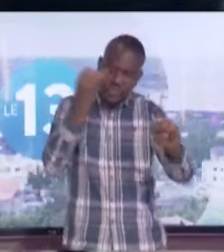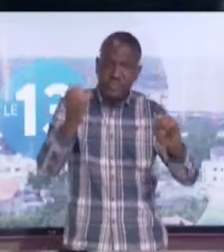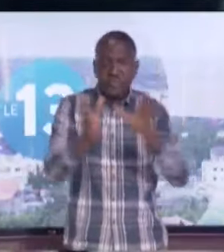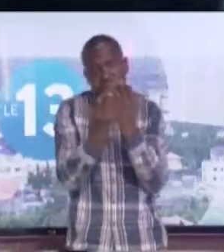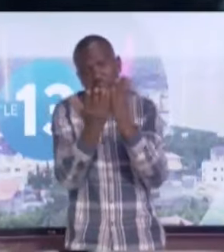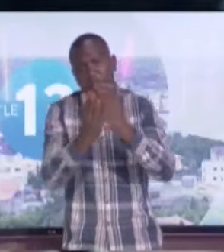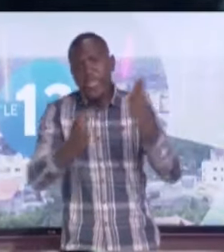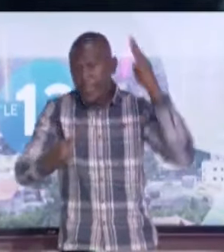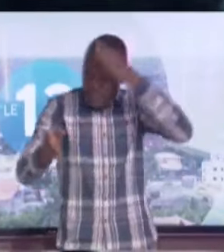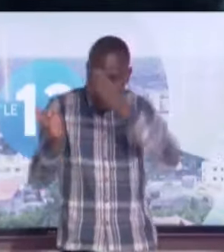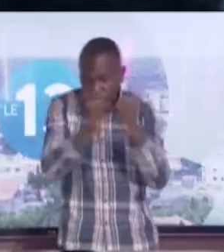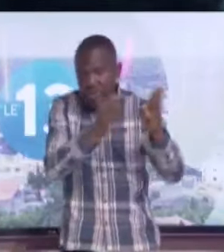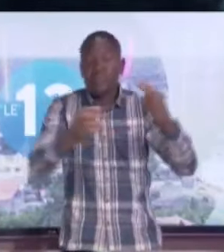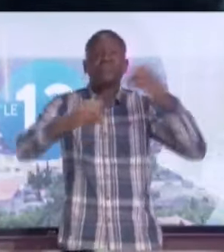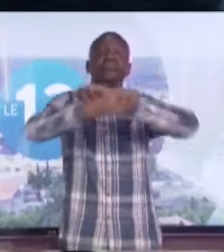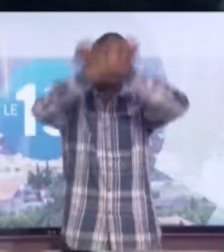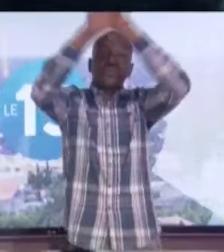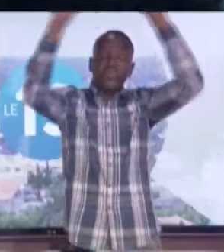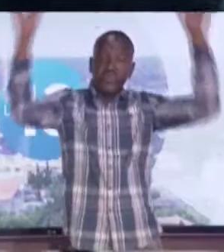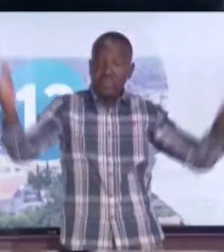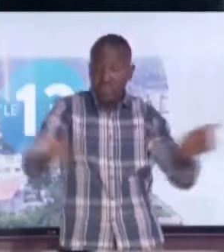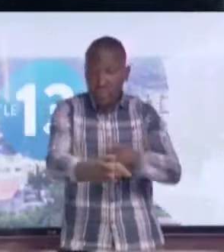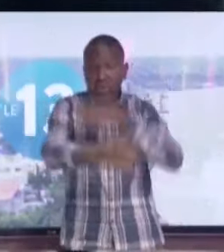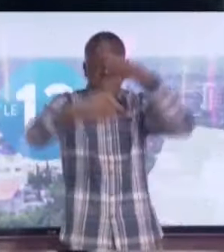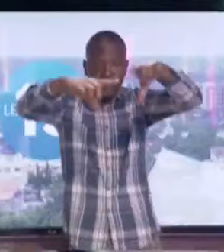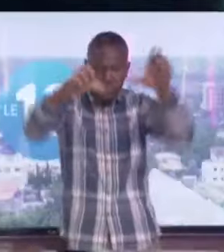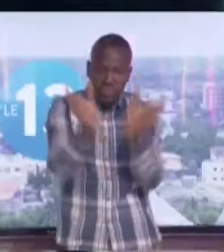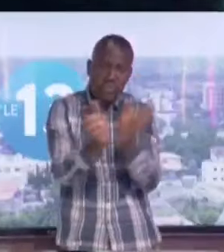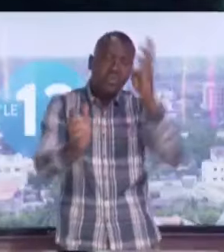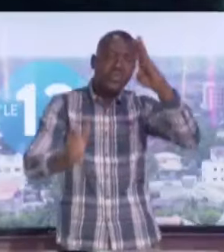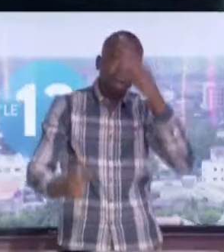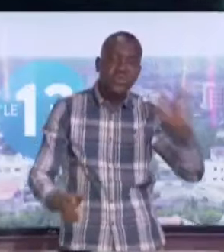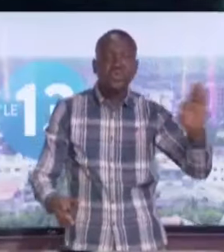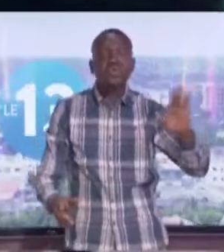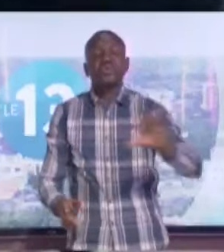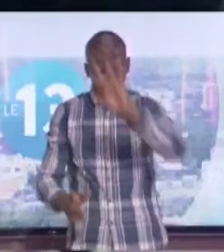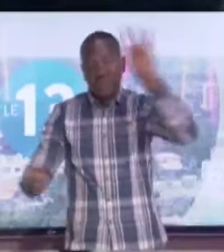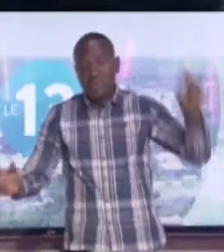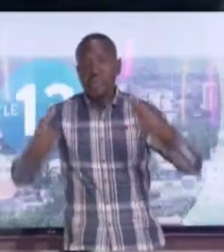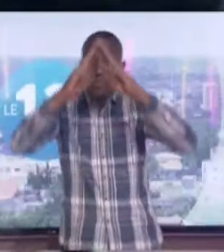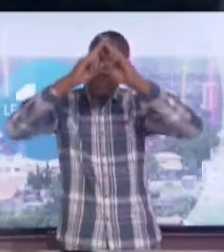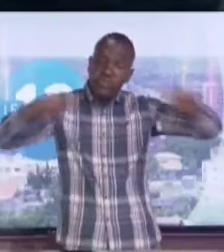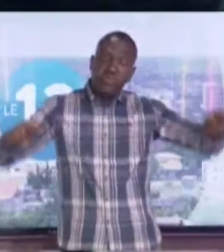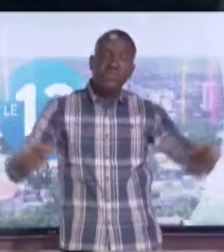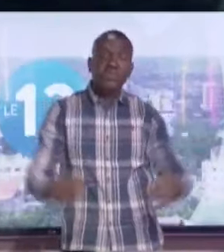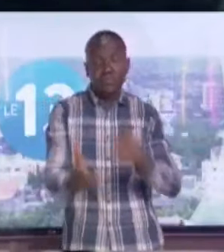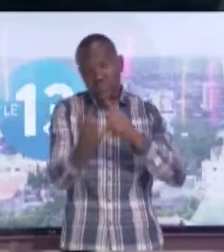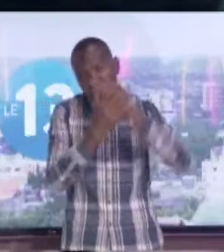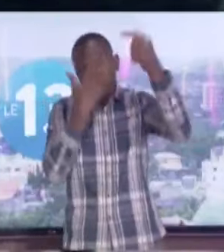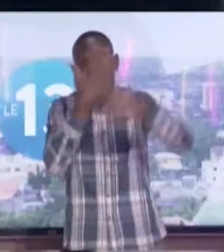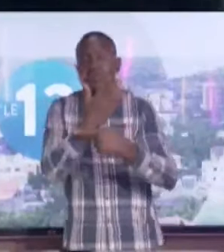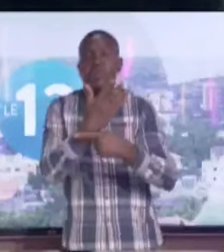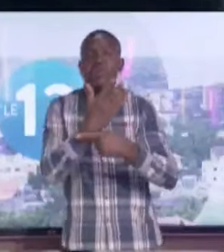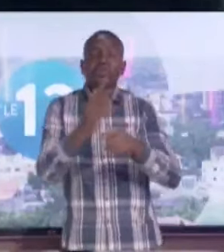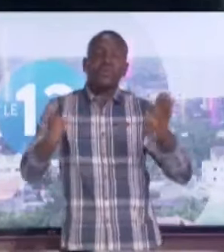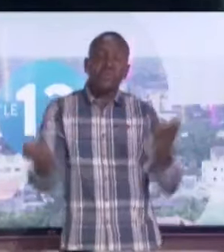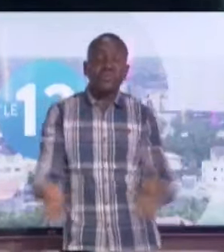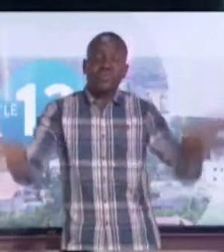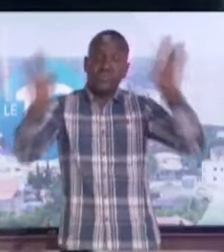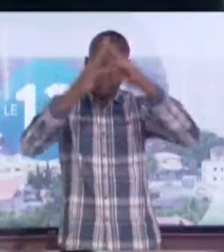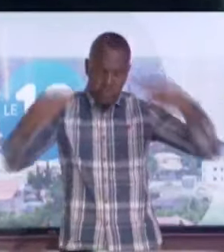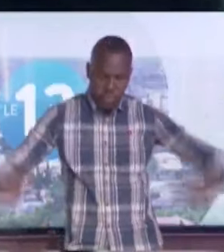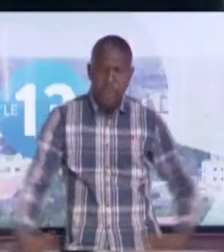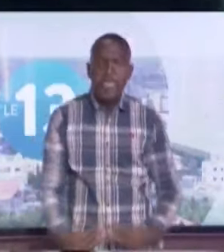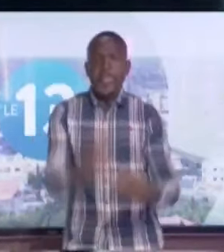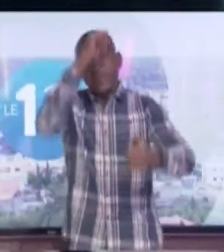aux stratégies de l'électrification rurale au Burkina. 800 villages sont concernés par ce projet qui nécessite la mobilisation de